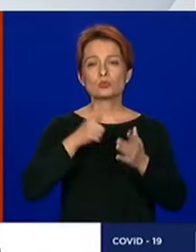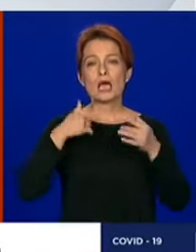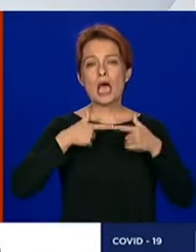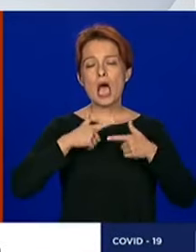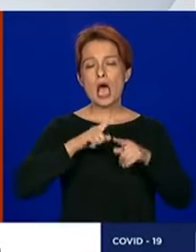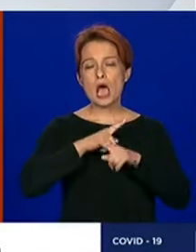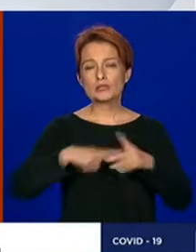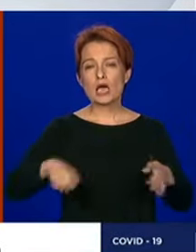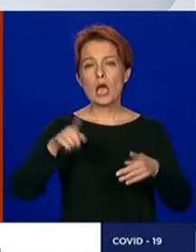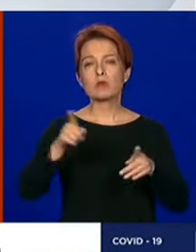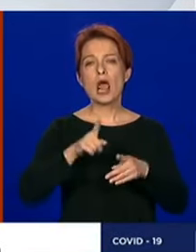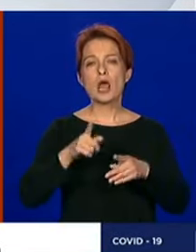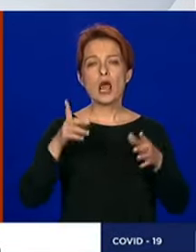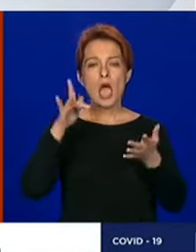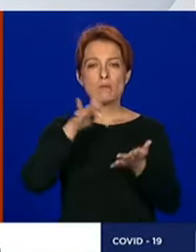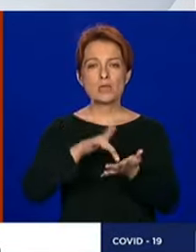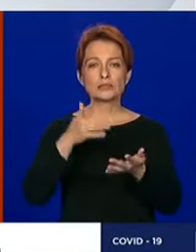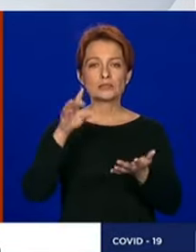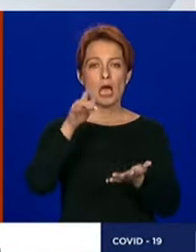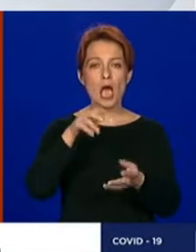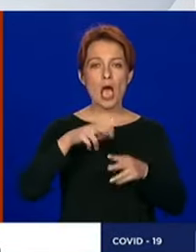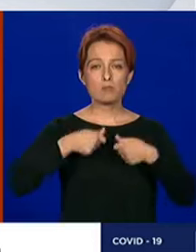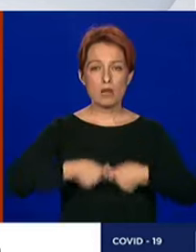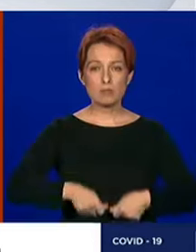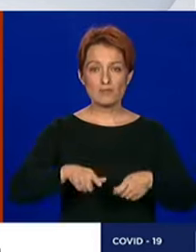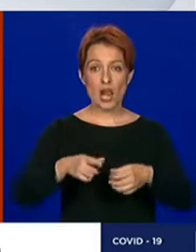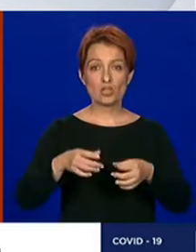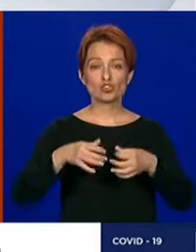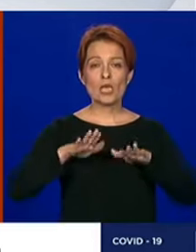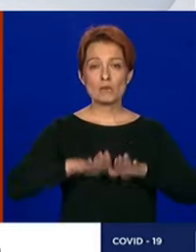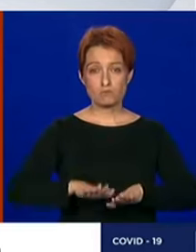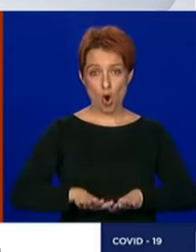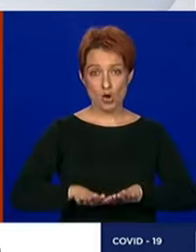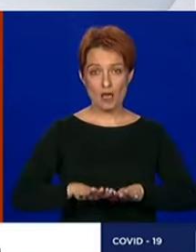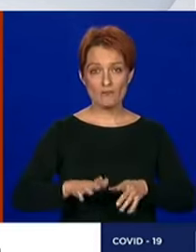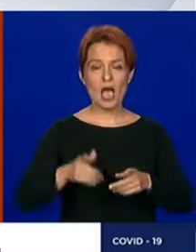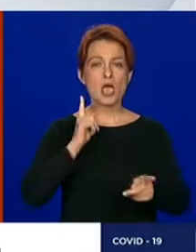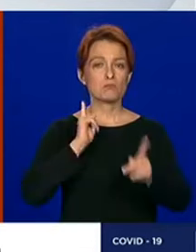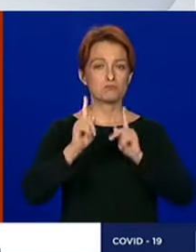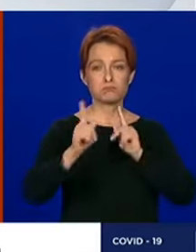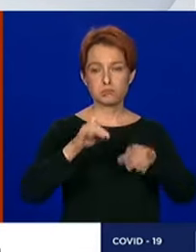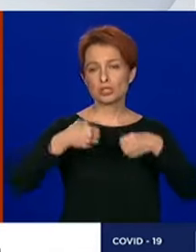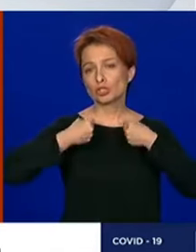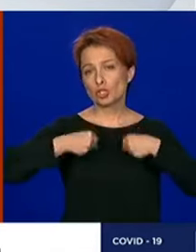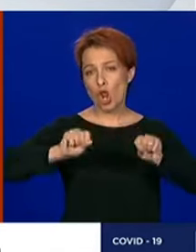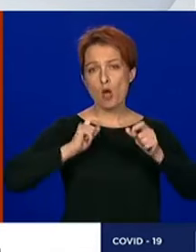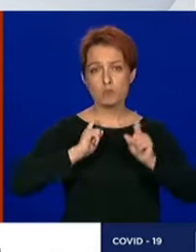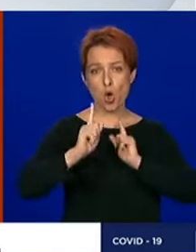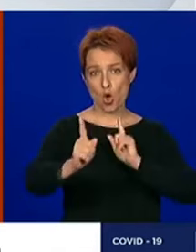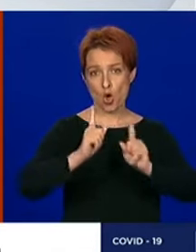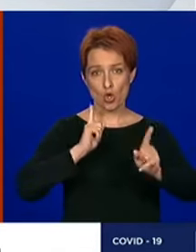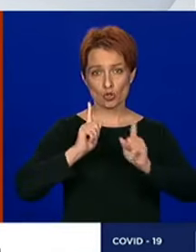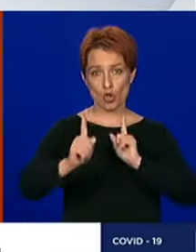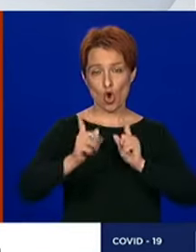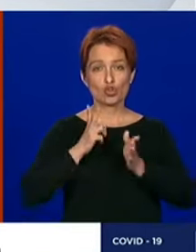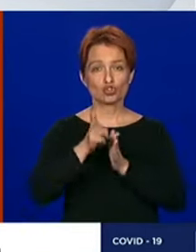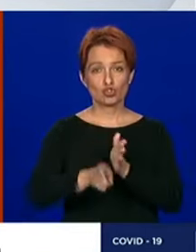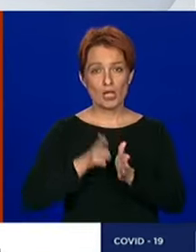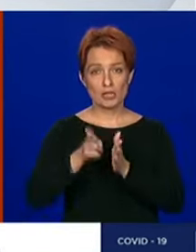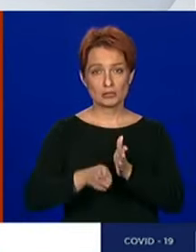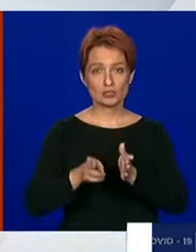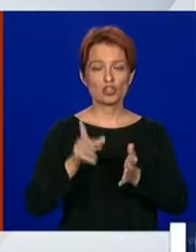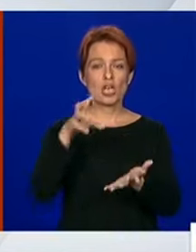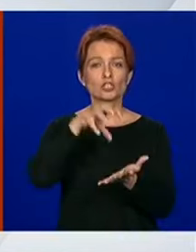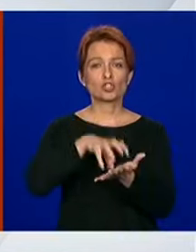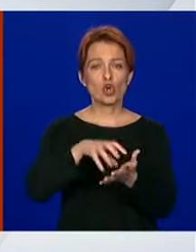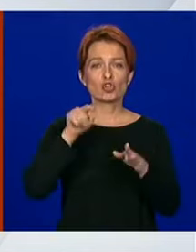prebivališta i stalnog boravka i ponovno uspostavljen međugradski cestovni željeznički putnički promet, stožer je